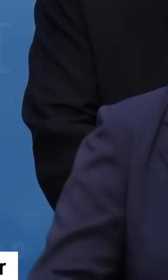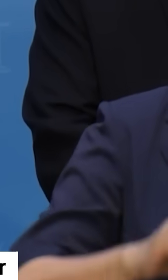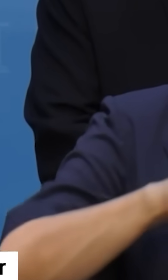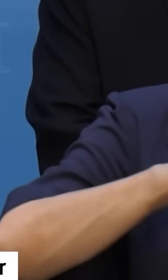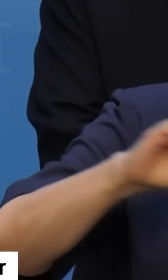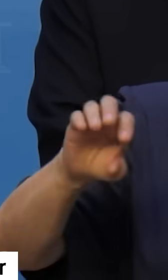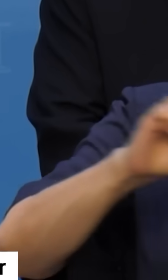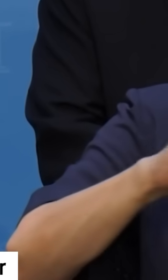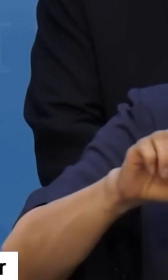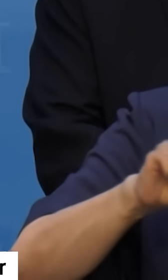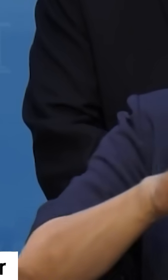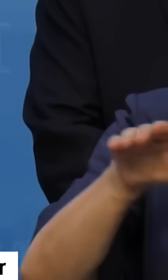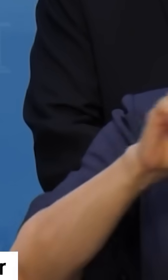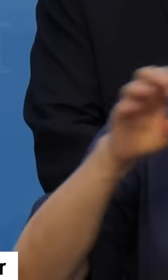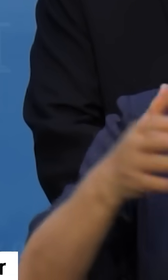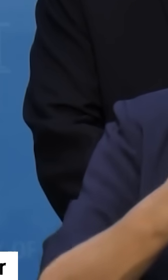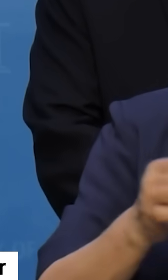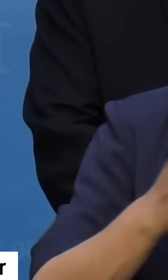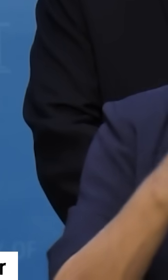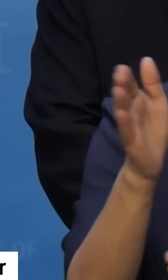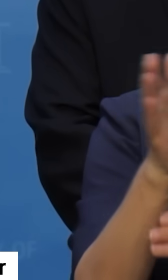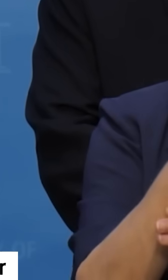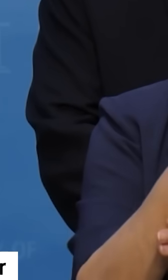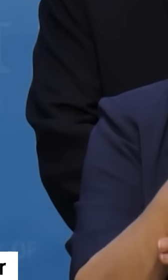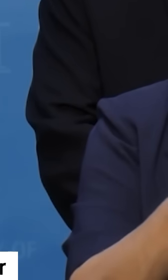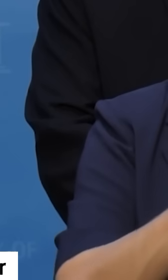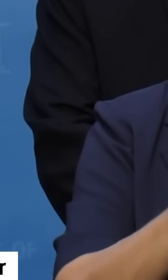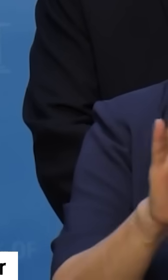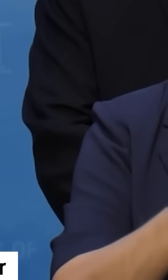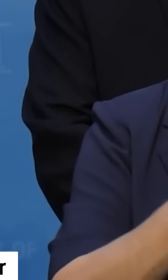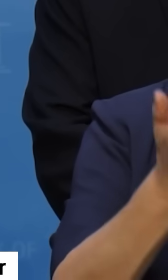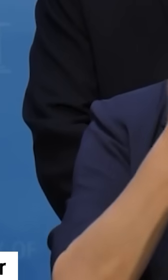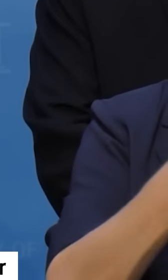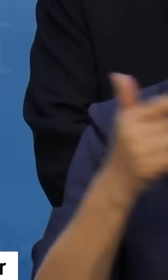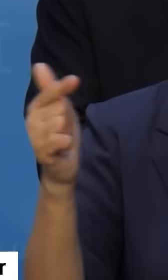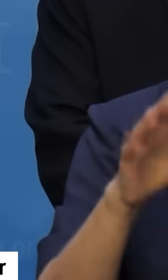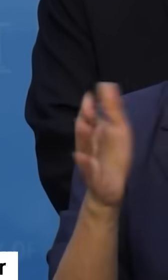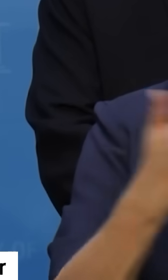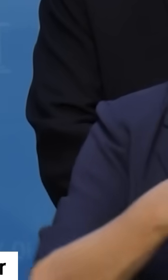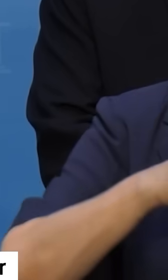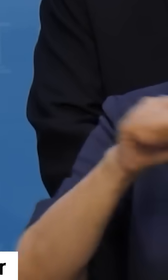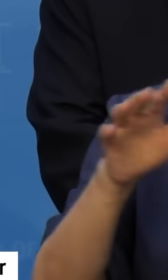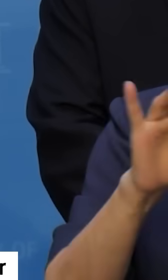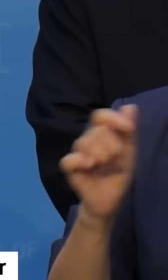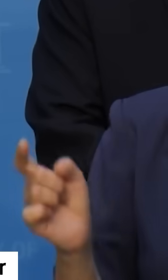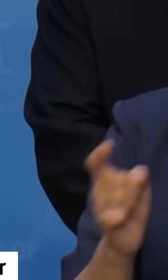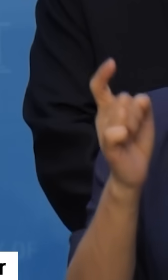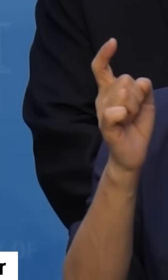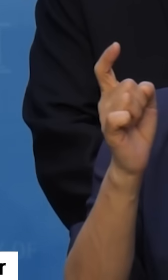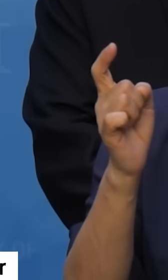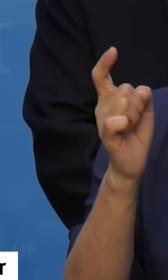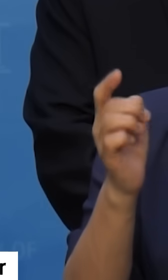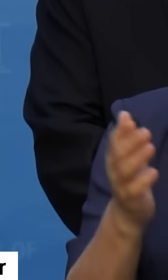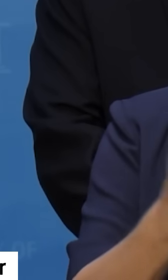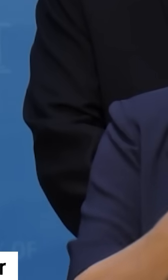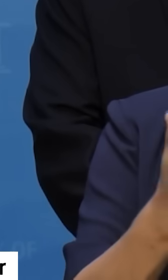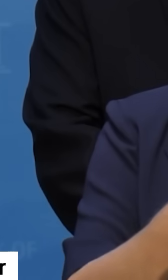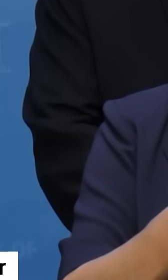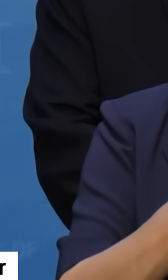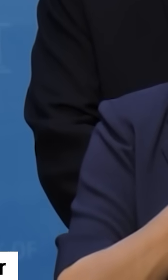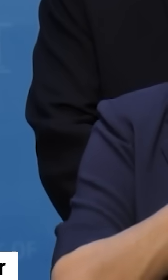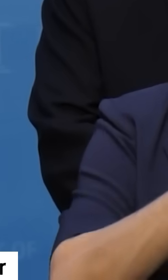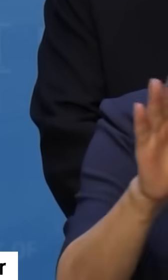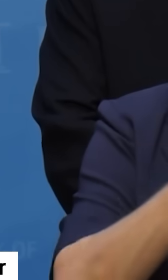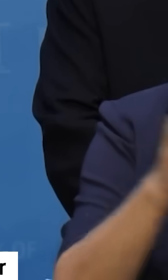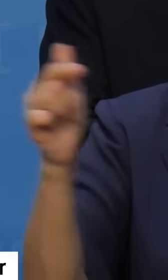때문에 수산물 소비가 위축되는 게 아닙니다. 정치인들의 논쟁과 선동 때문에 소비가